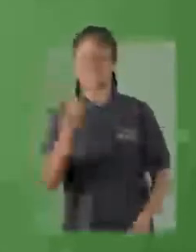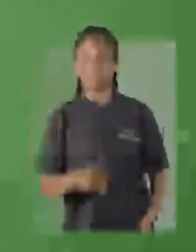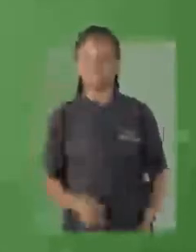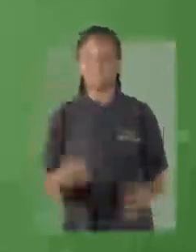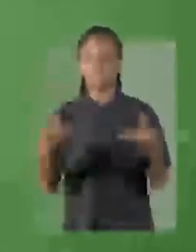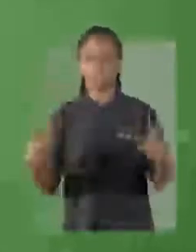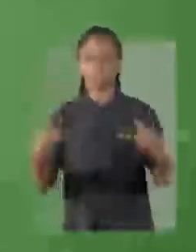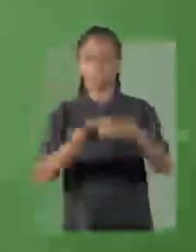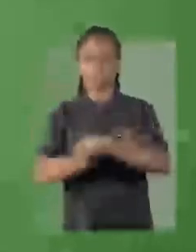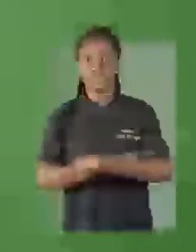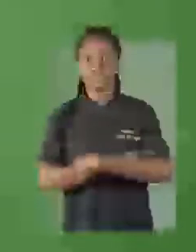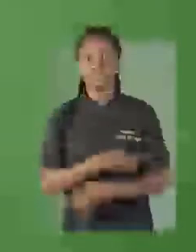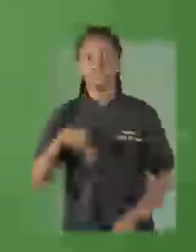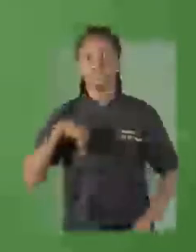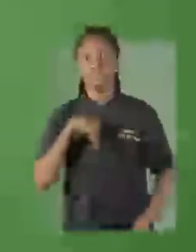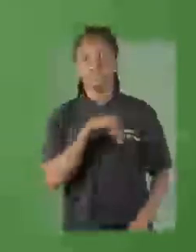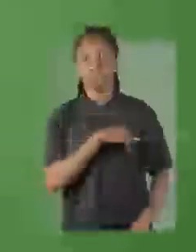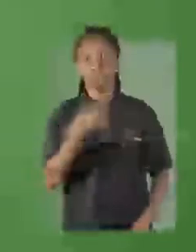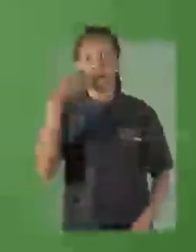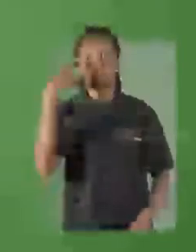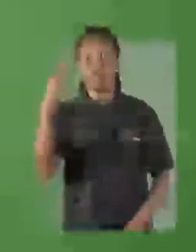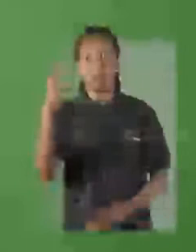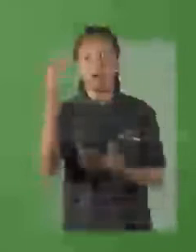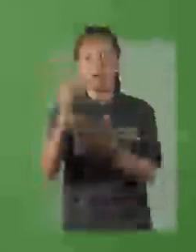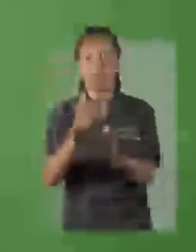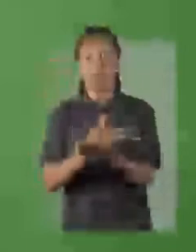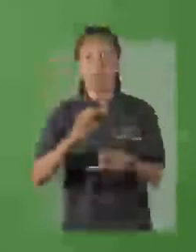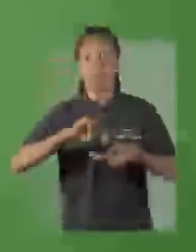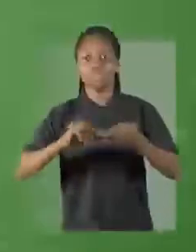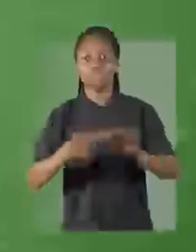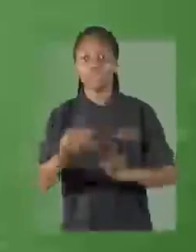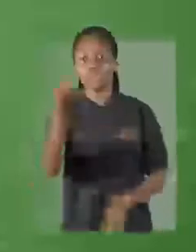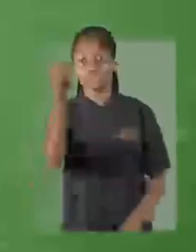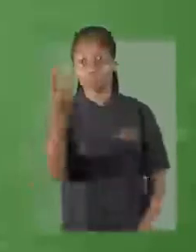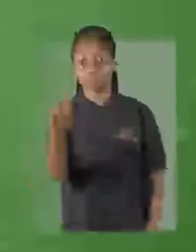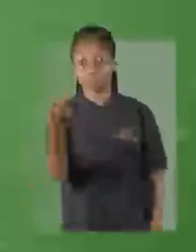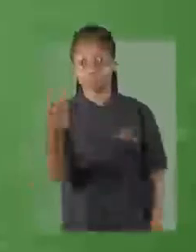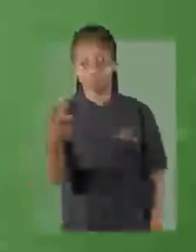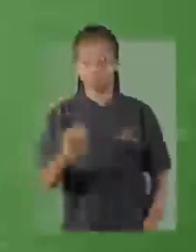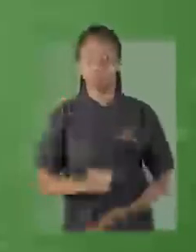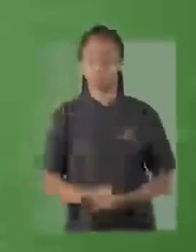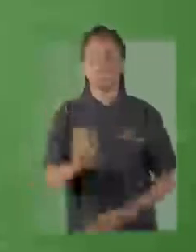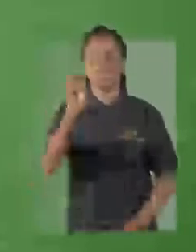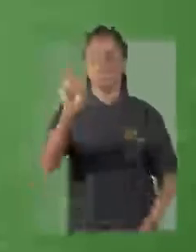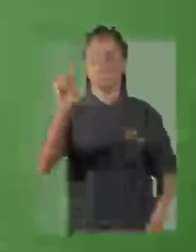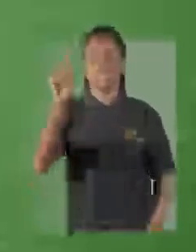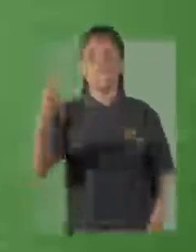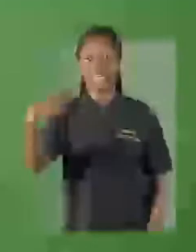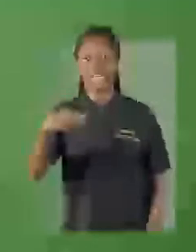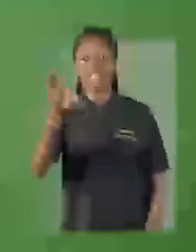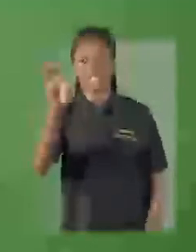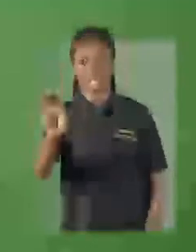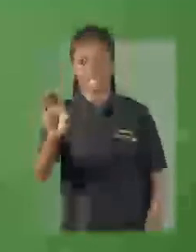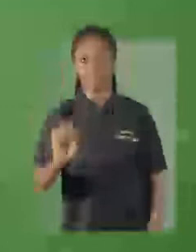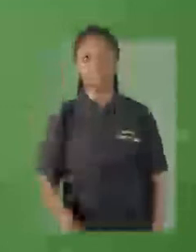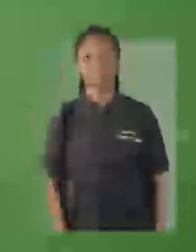Aujourd'hui, nous allons aborder la leçon 12 du programme DDAIC des classes de